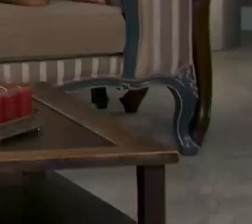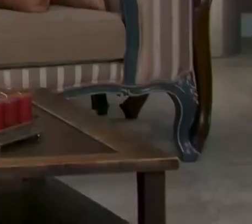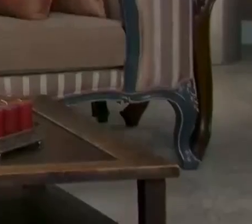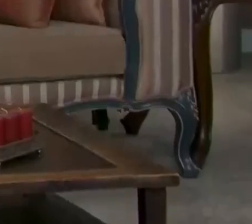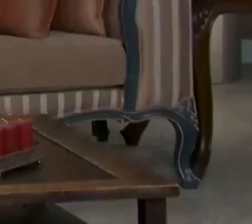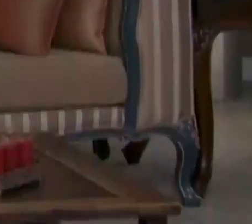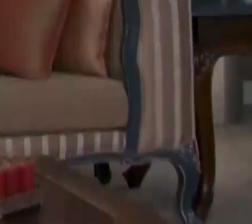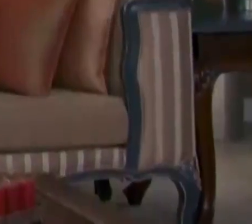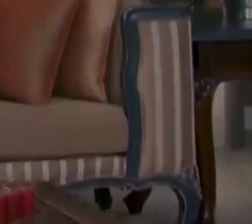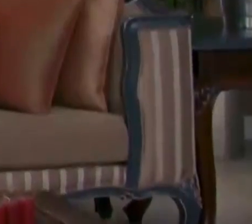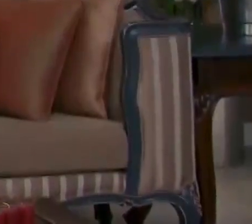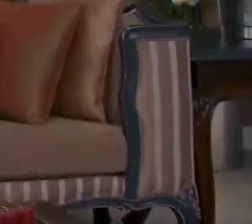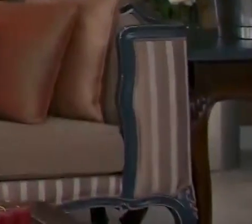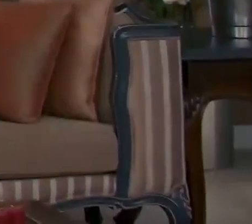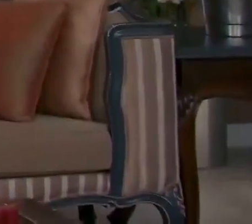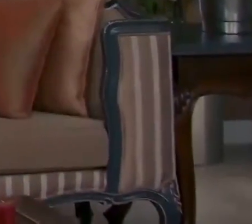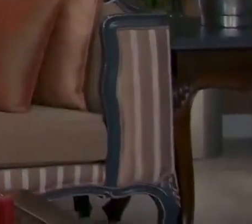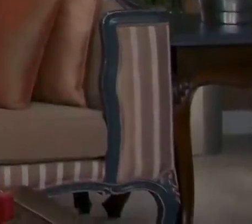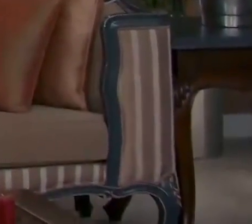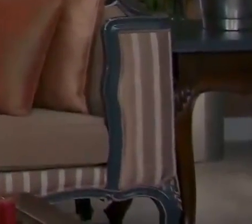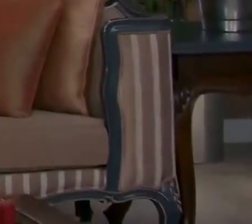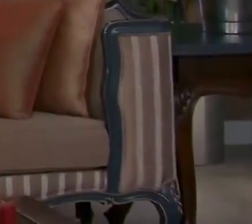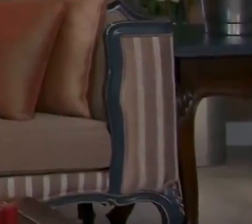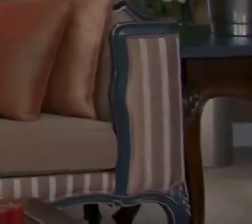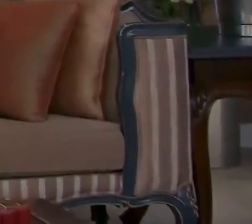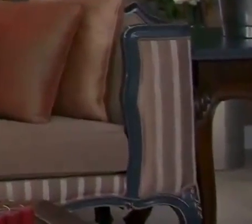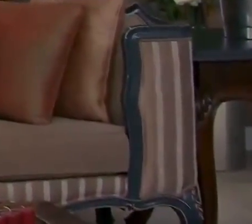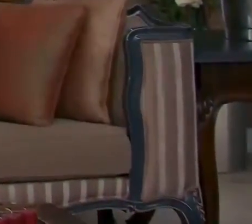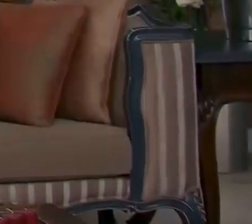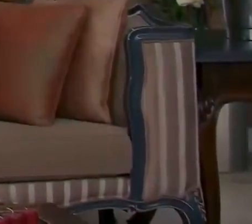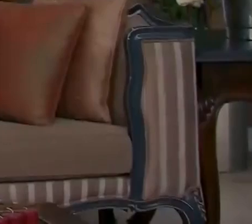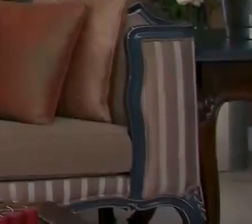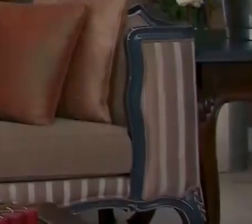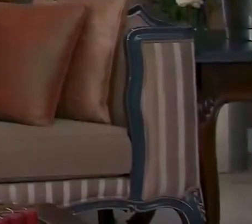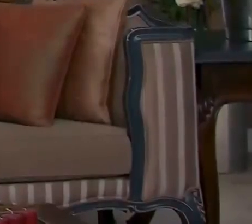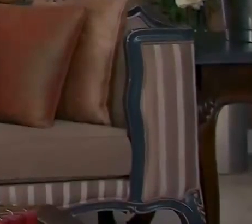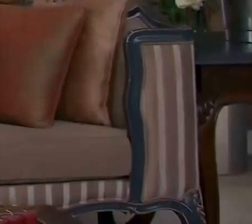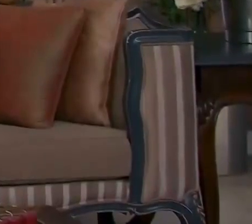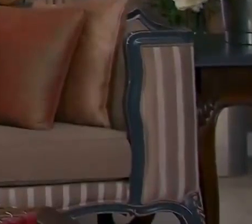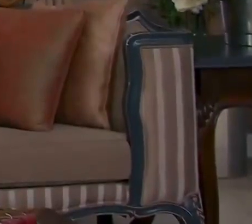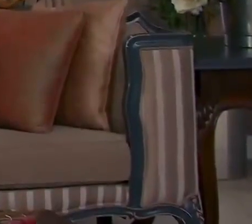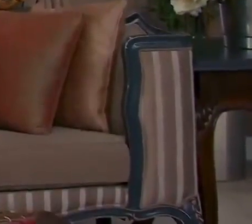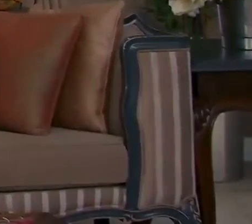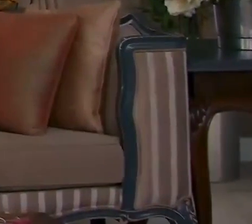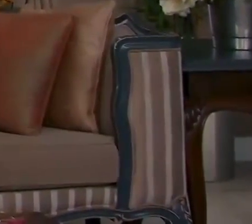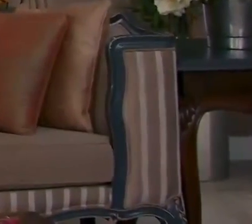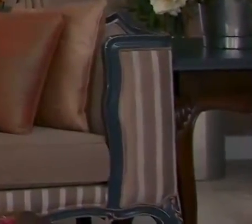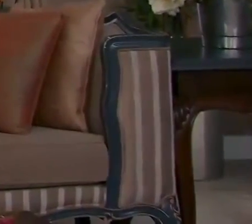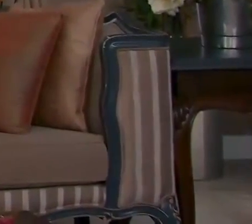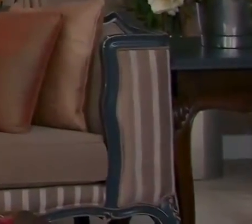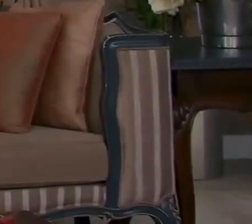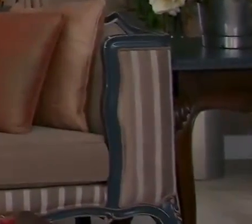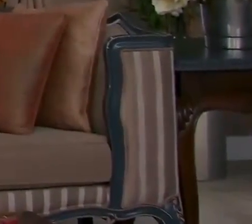Kalktı, koltuğa oturacak oldu, oturamadı. Öyle ne yapacağını bilemeden anlamsızca kımıldanıyor. Sehpaya uzanır oldu, elini